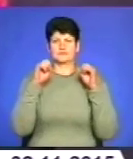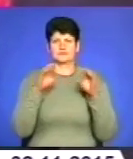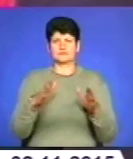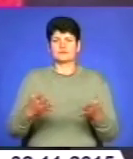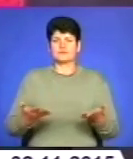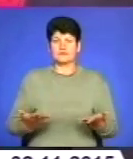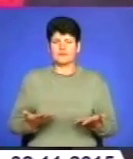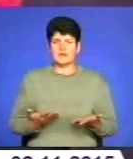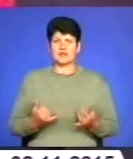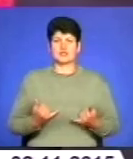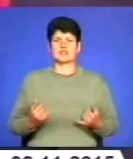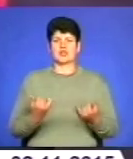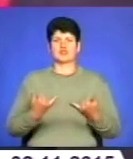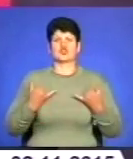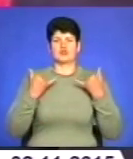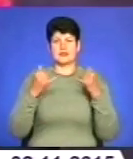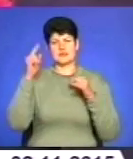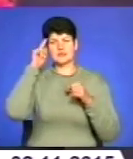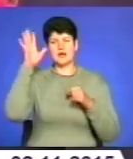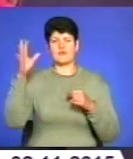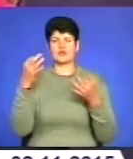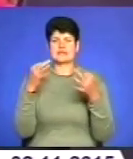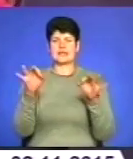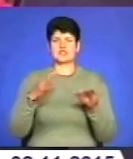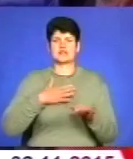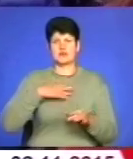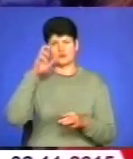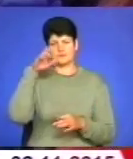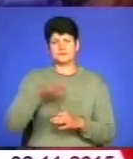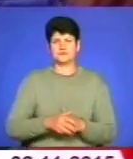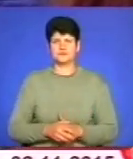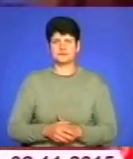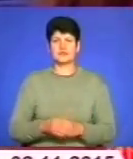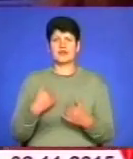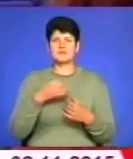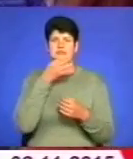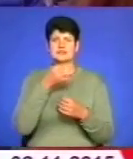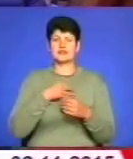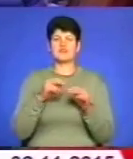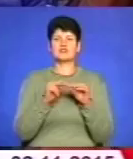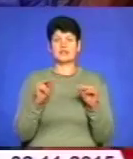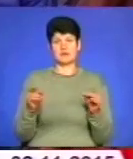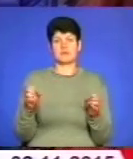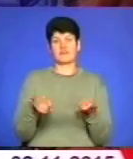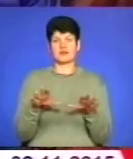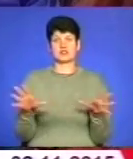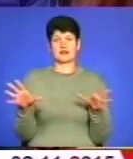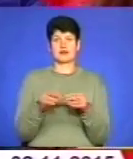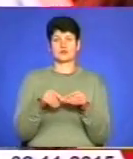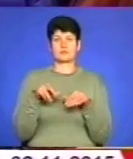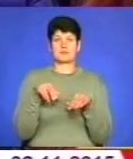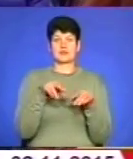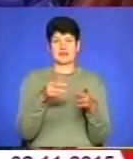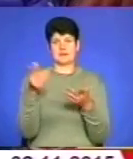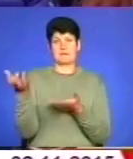за честь і славу і незалежність нашої батьківщини. Нам сказала вчителька, і ми вирішили з нею піти і